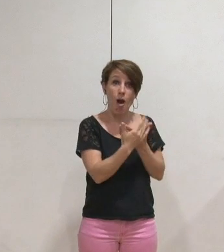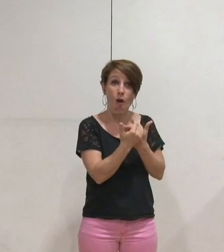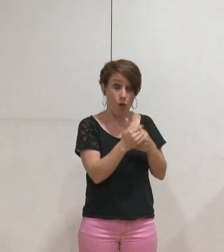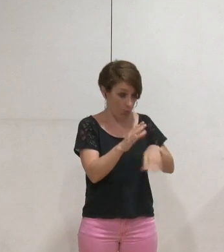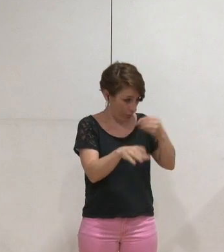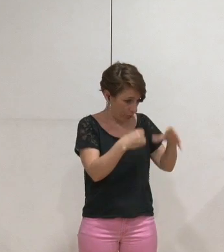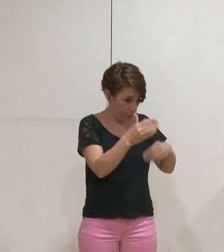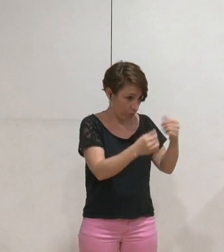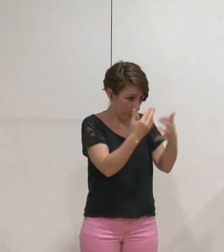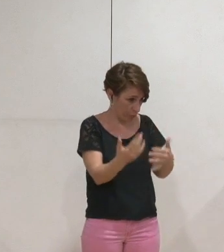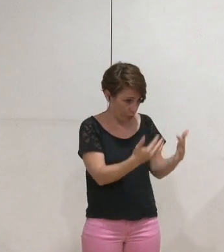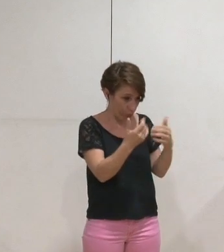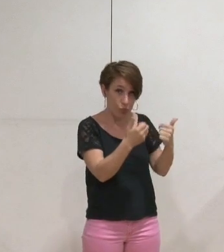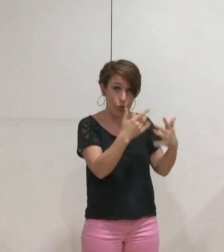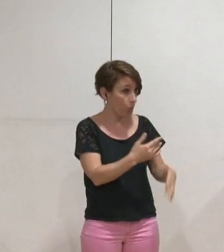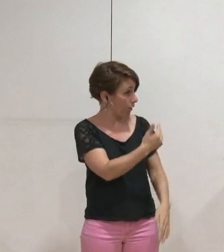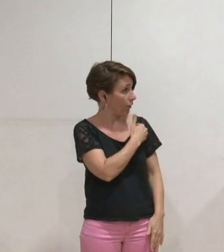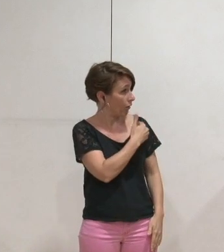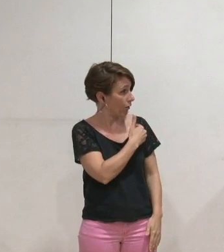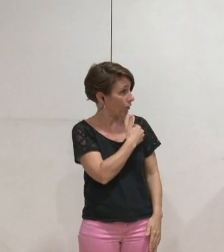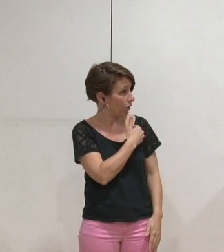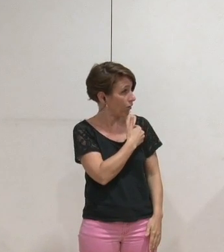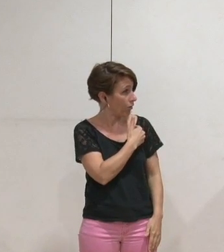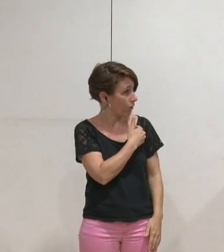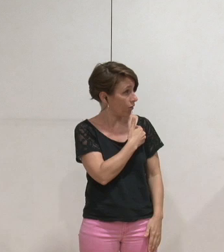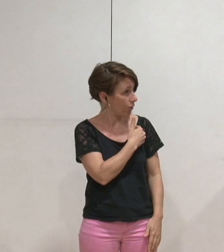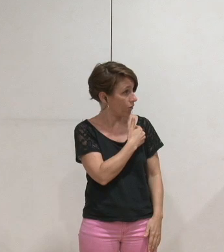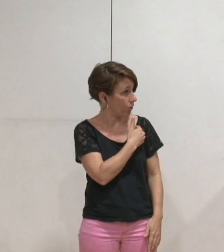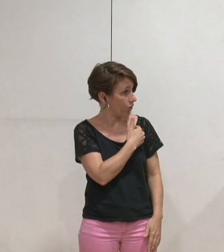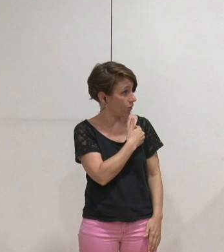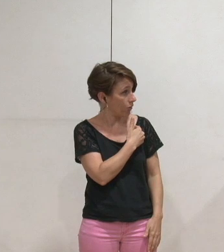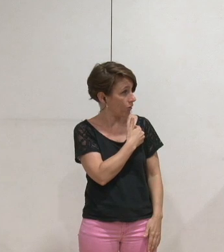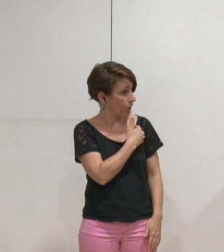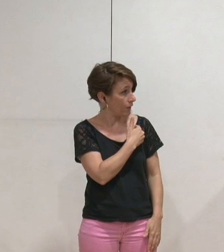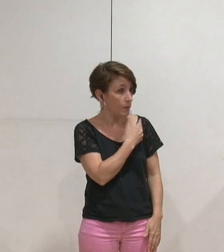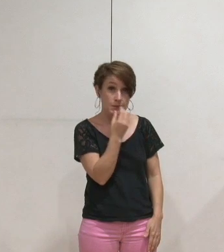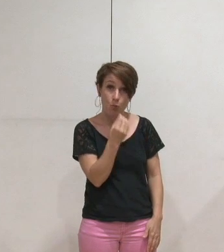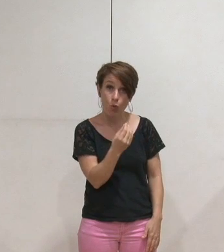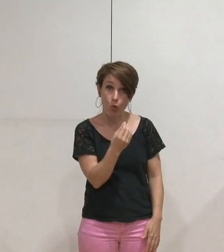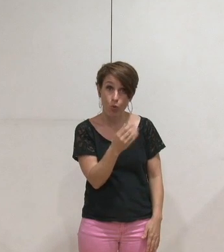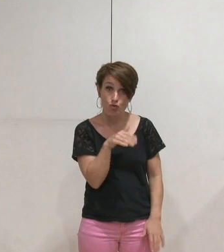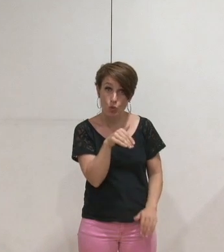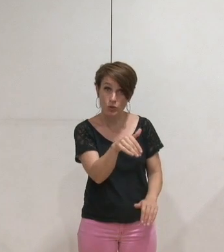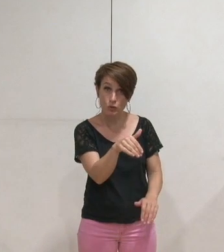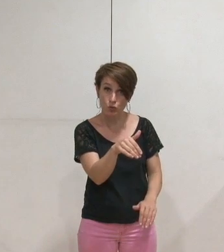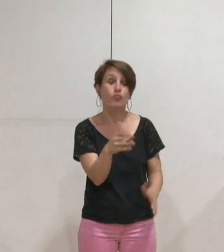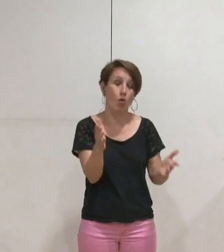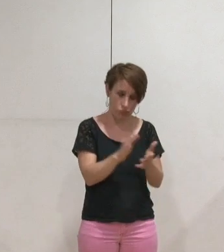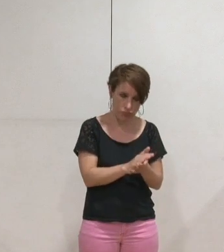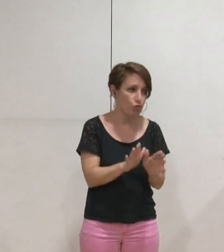signe une fois qu' les résultats la c'est bon je continue je